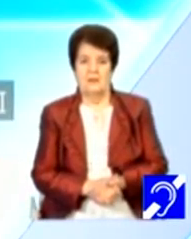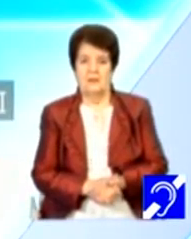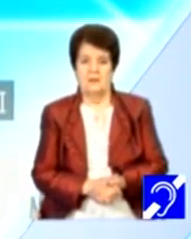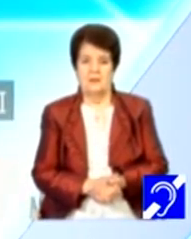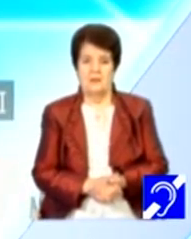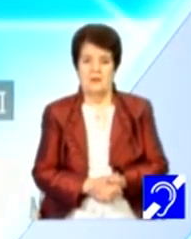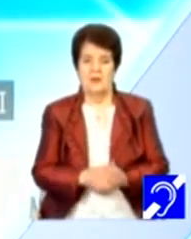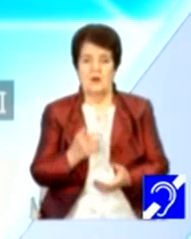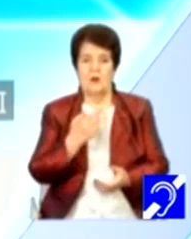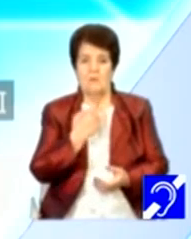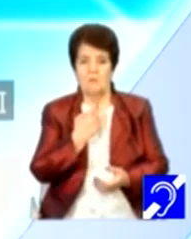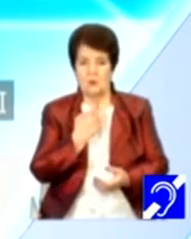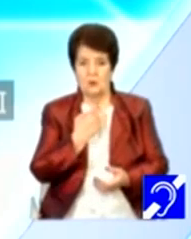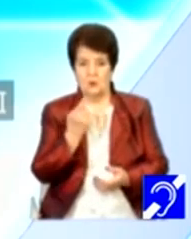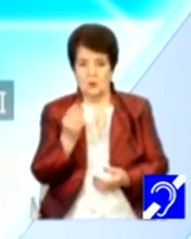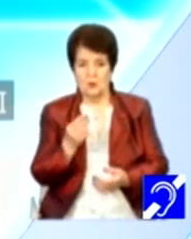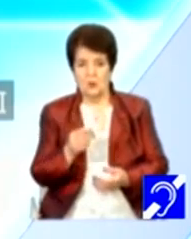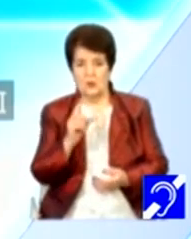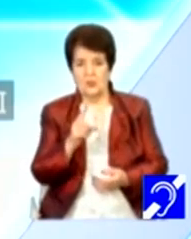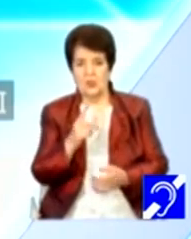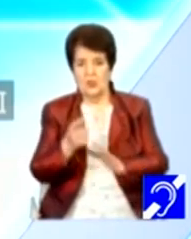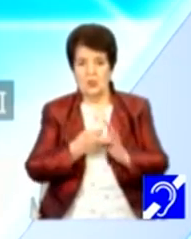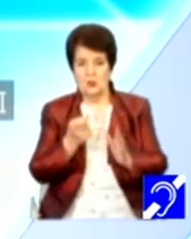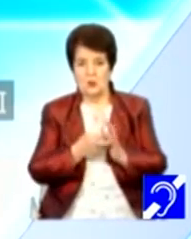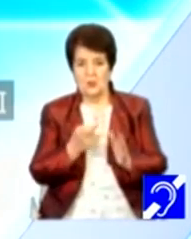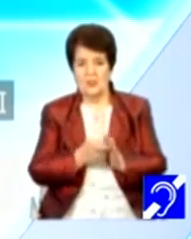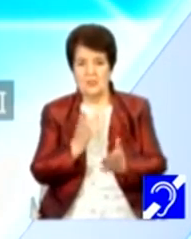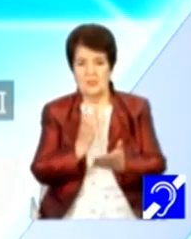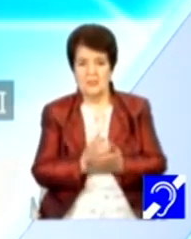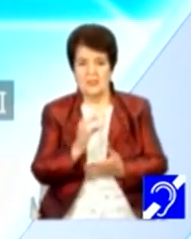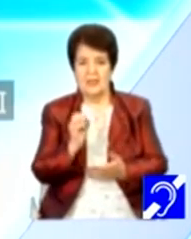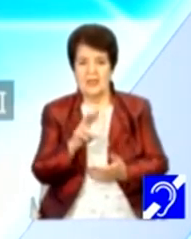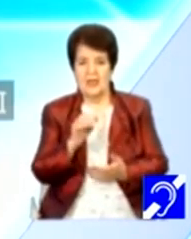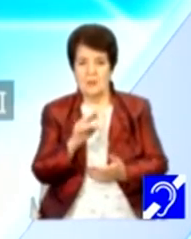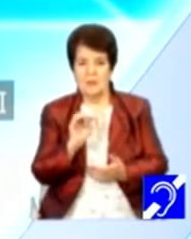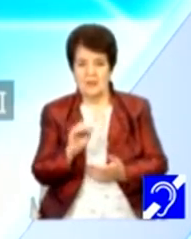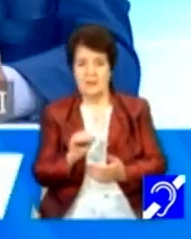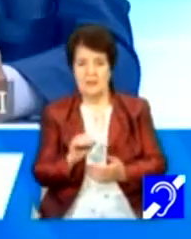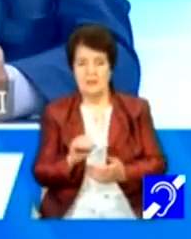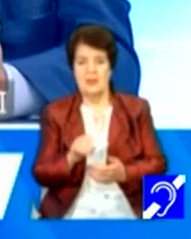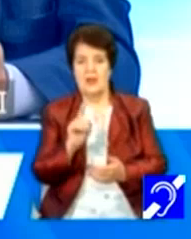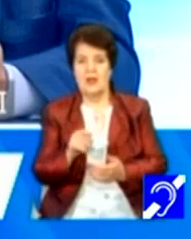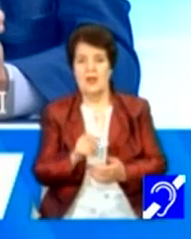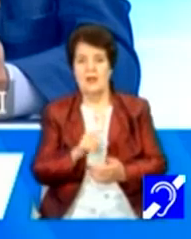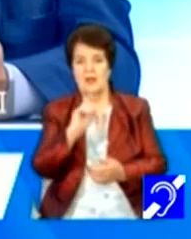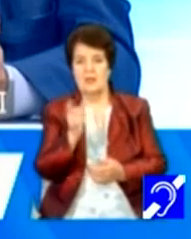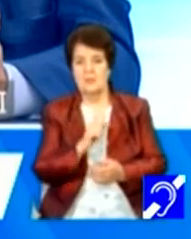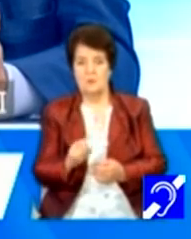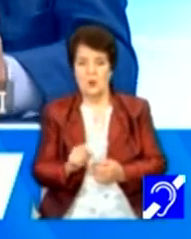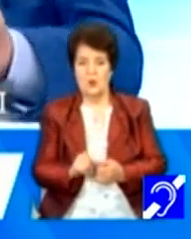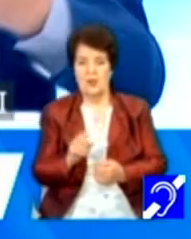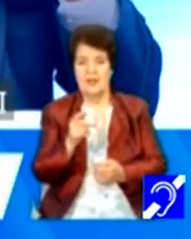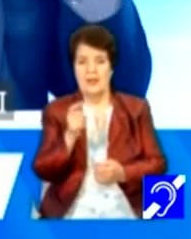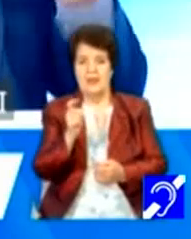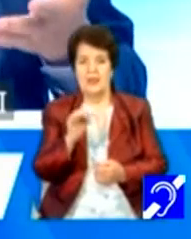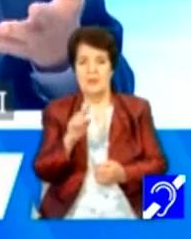expresia aceasta, votul util și sondajele care exact se fac, sunt elemente ale războiului hibrid. De poluarea minților